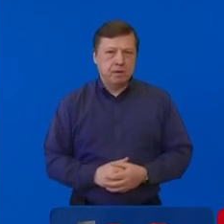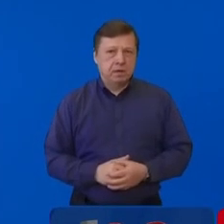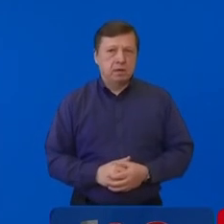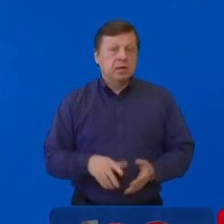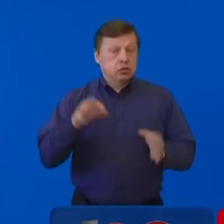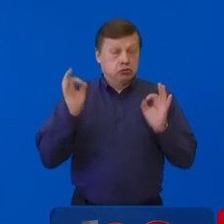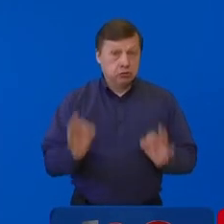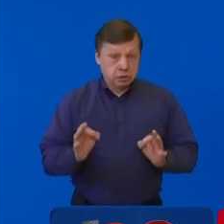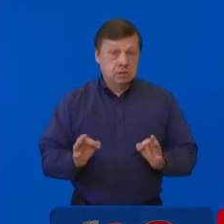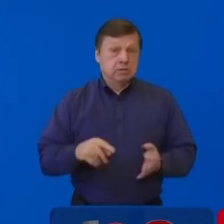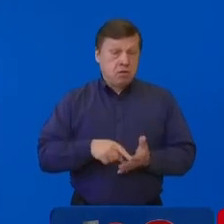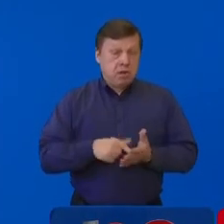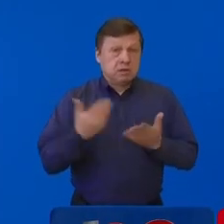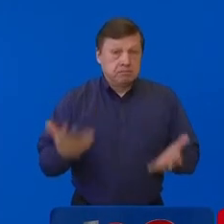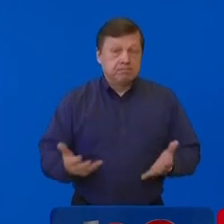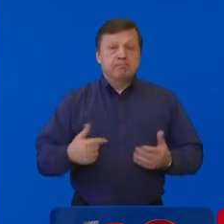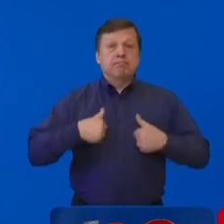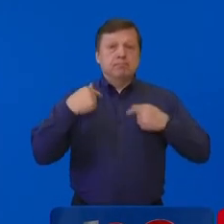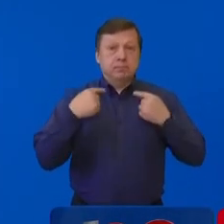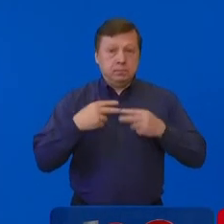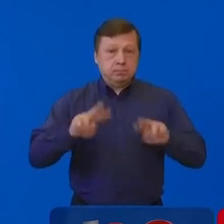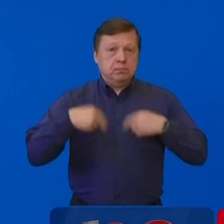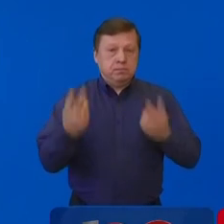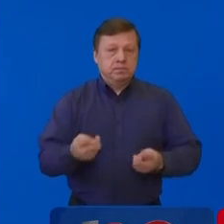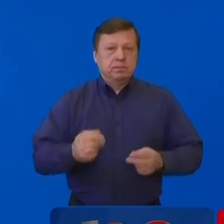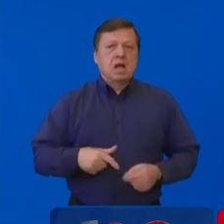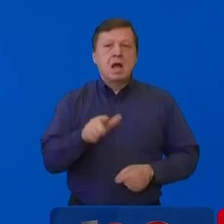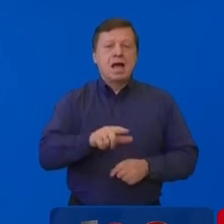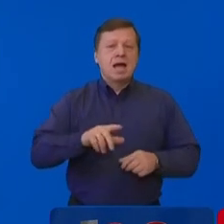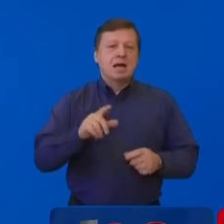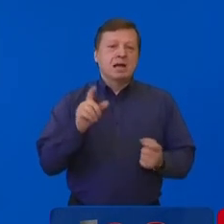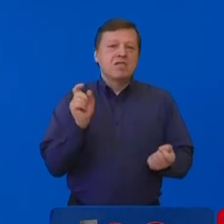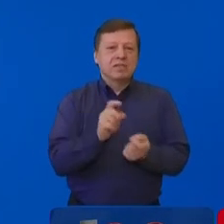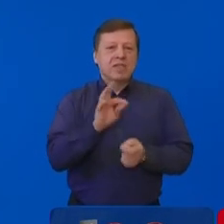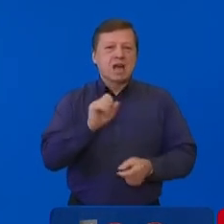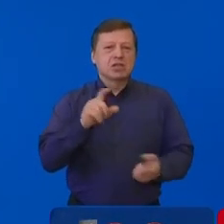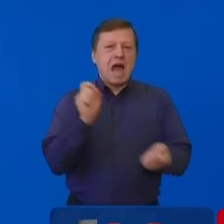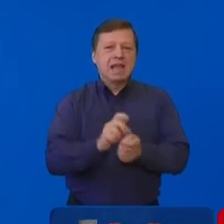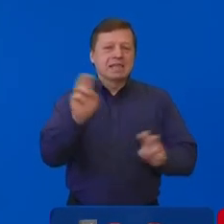dziś przedstawiam Państwu nie uzupełnienie tarczy antykryzysowej, tylko